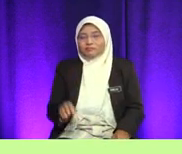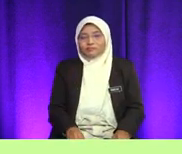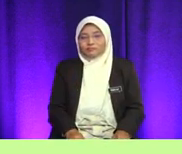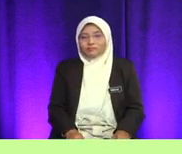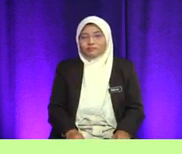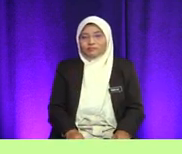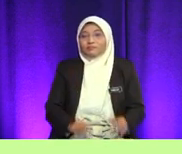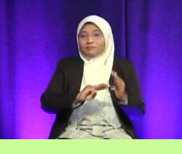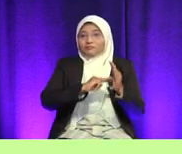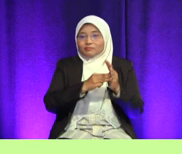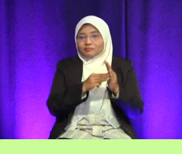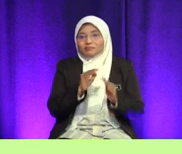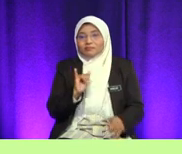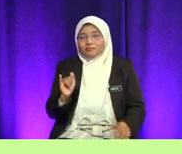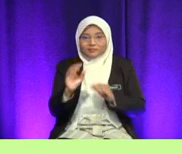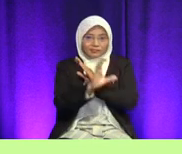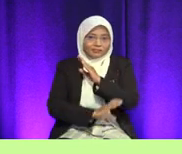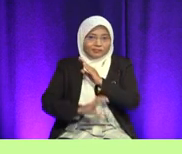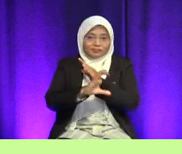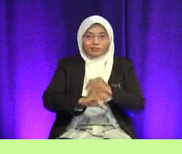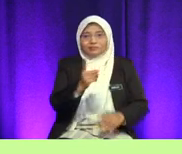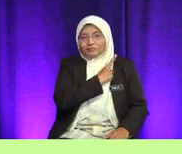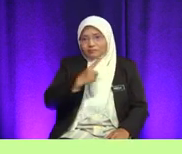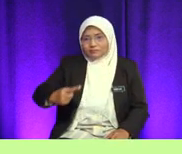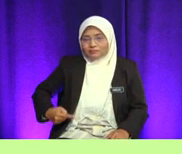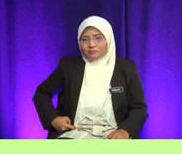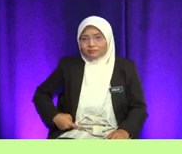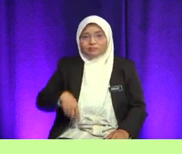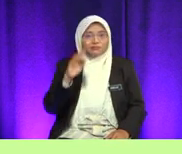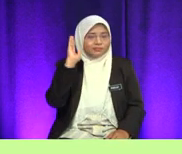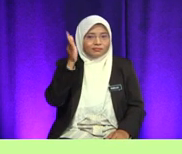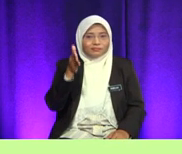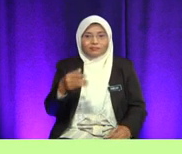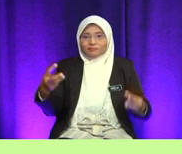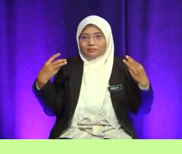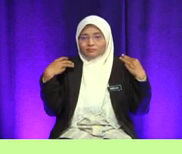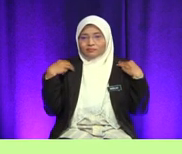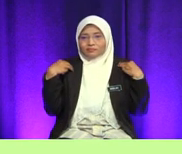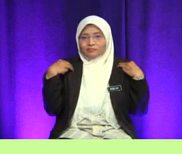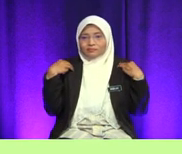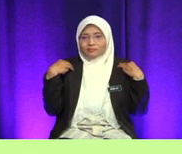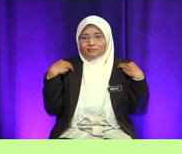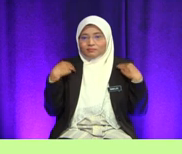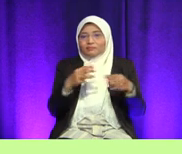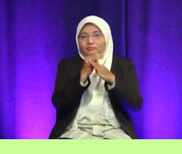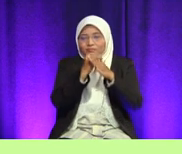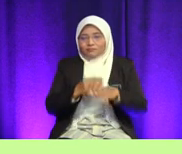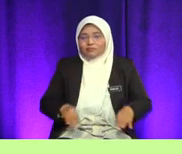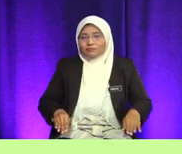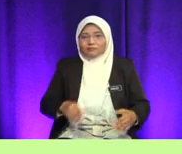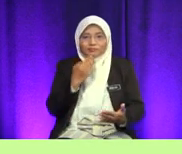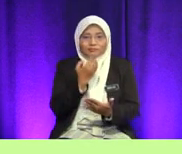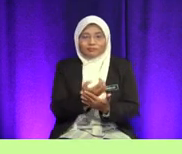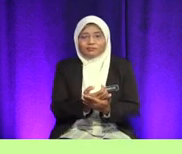akan mewujudkan kemakmuran ekonomi seterusnya ialah Kesejahteraan Sosial